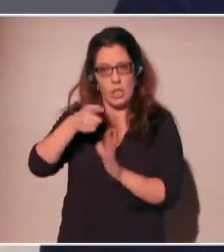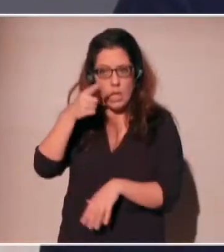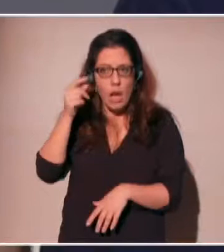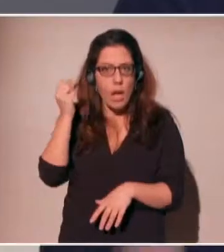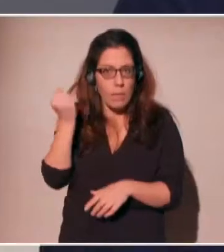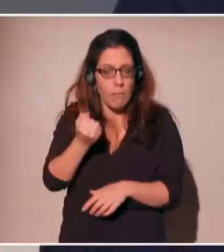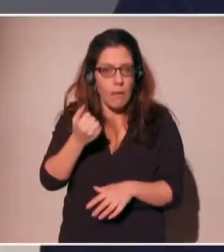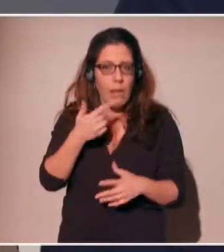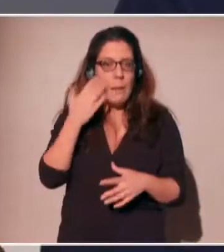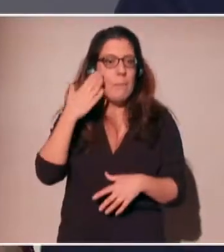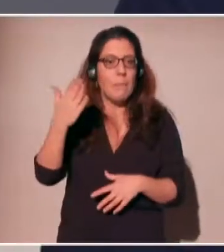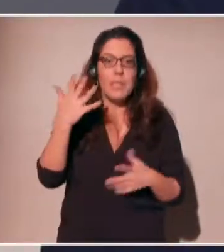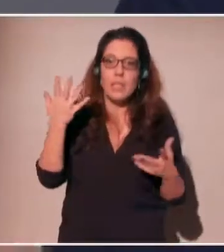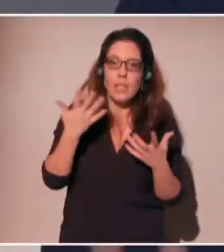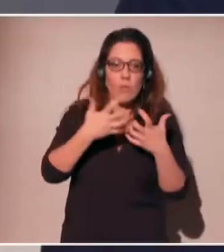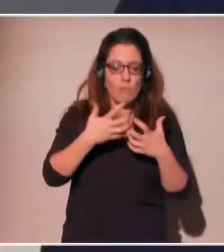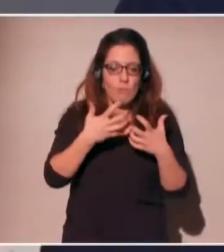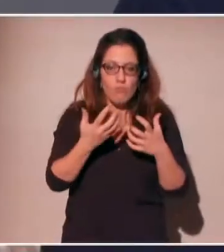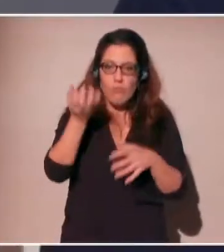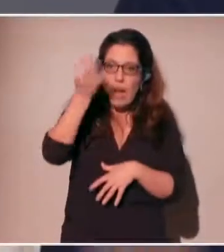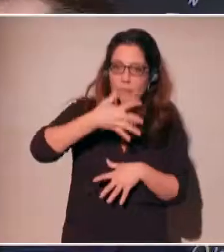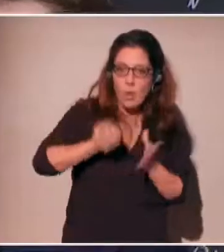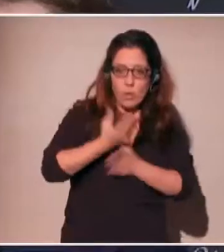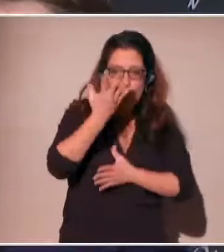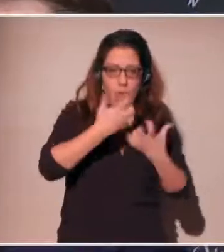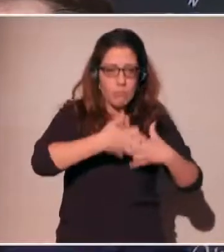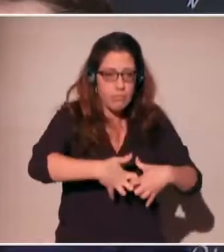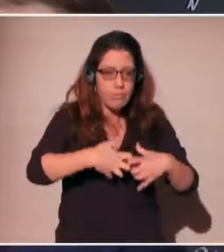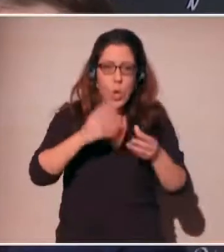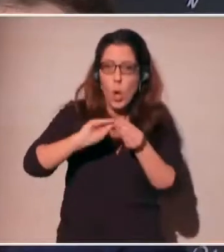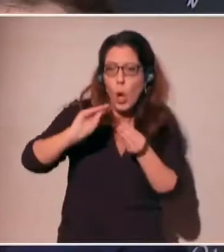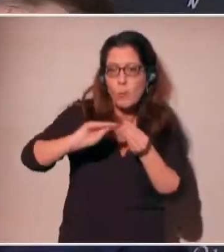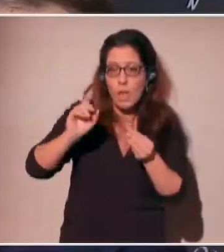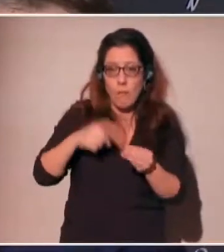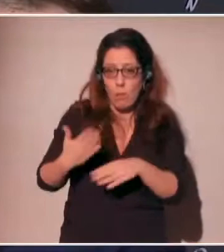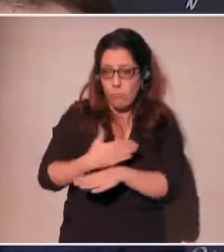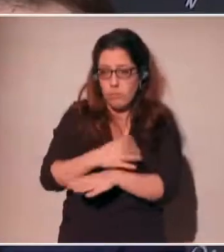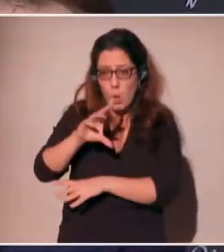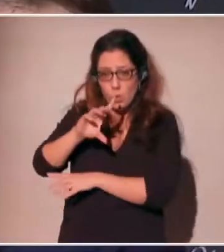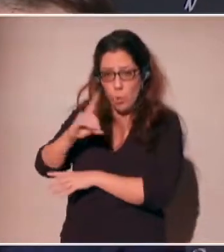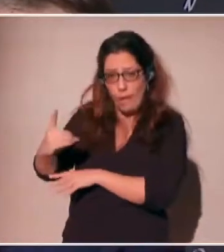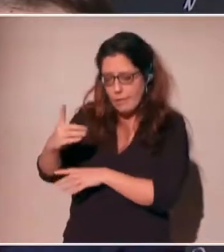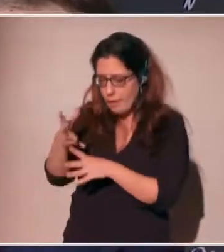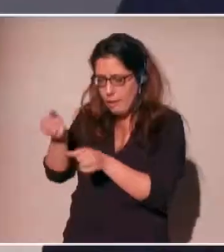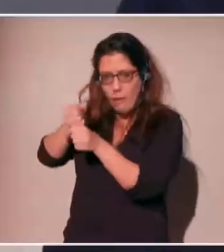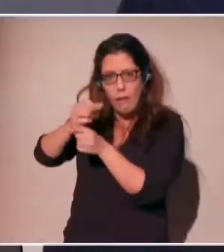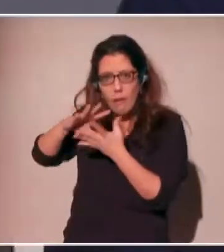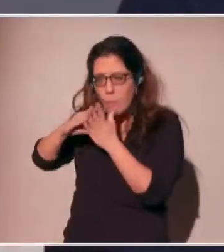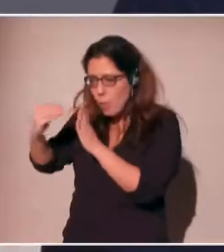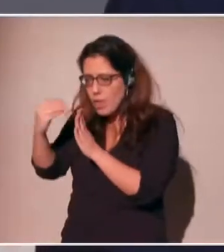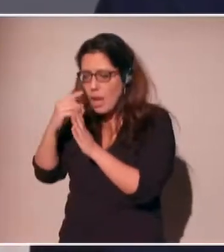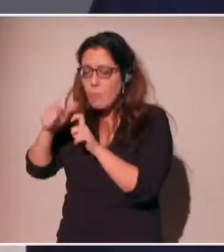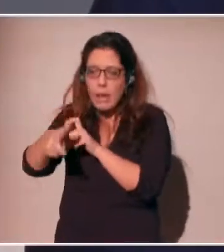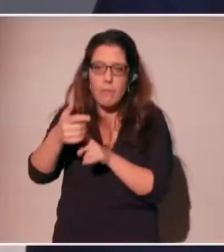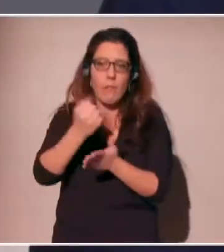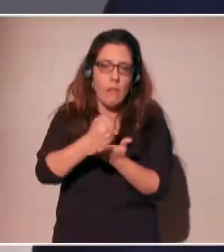mécanisme ou un nouvel objet, vous devez arriver à créer des modèles 3D avant de faire des essais,